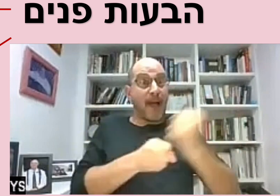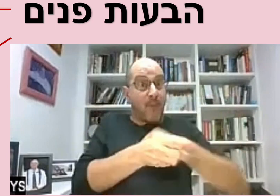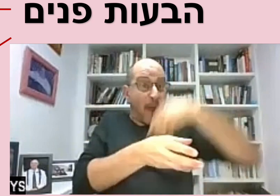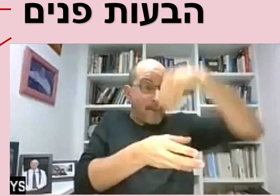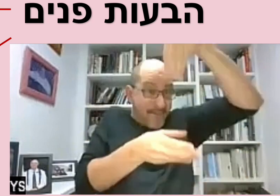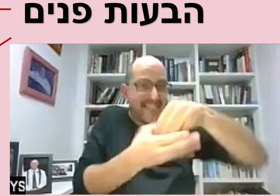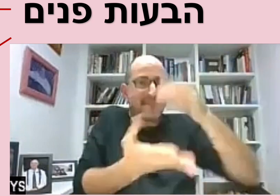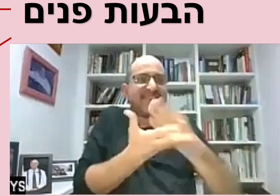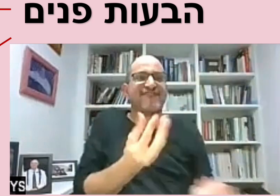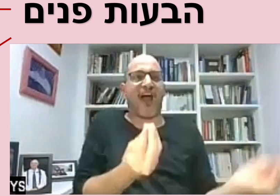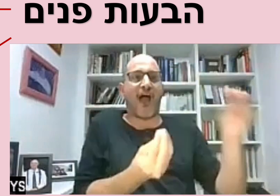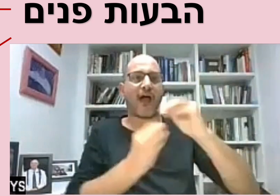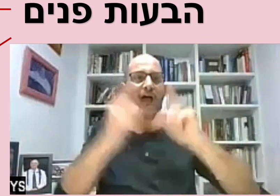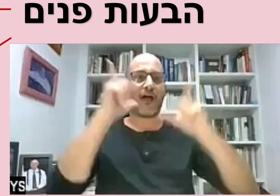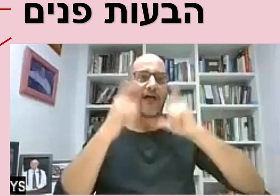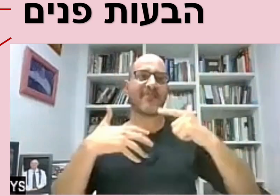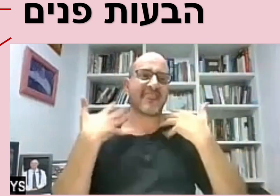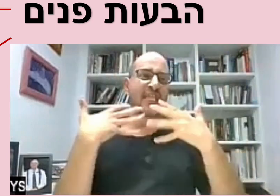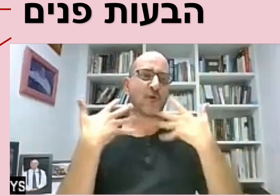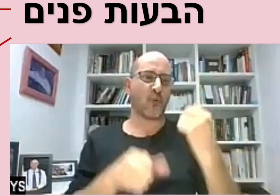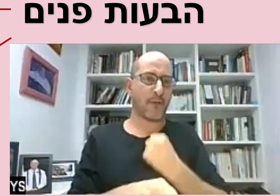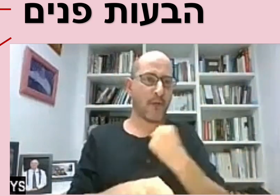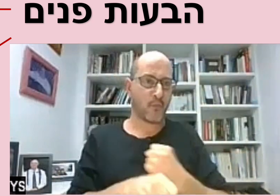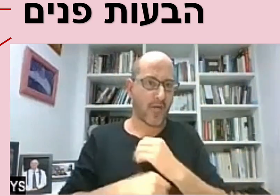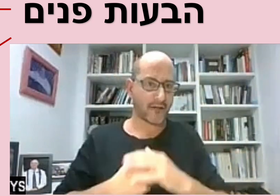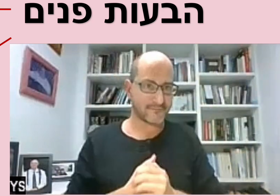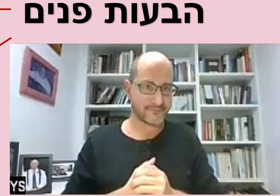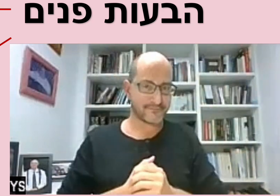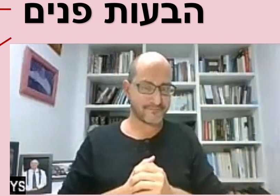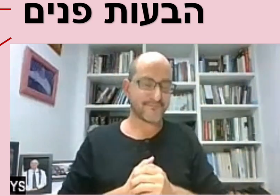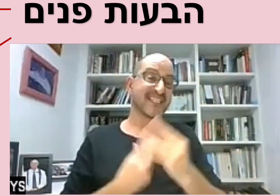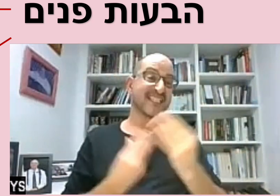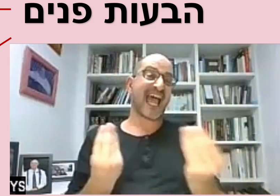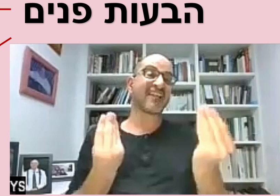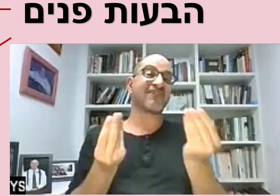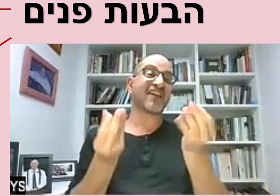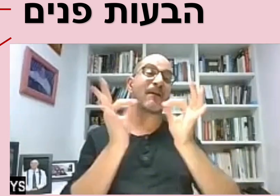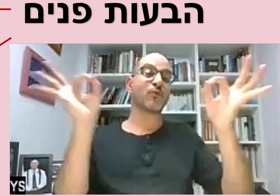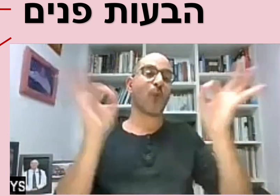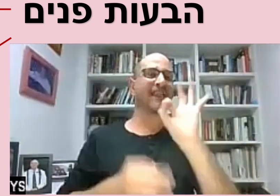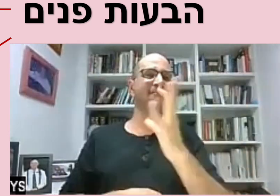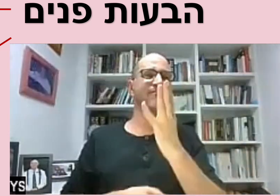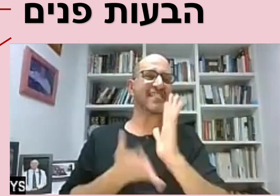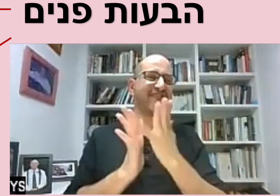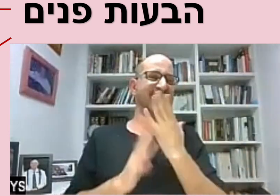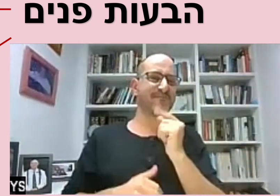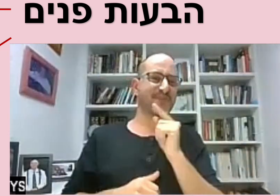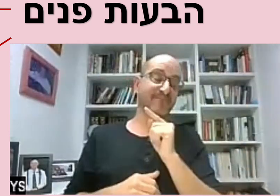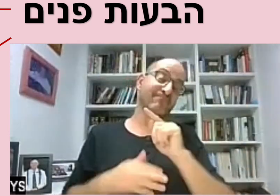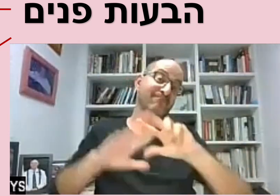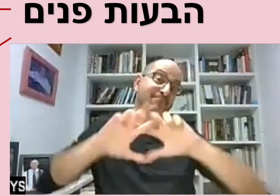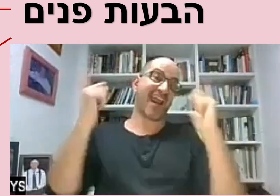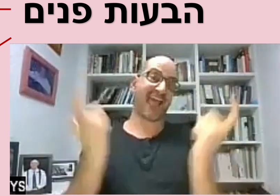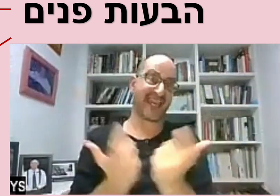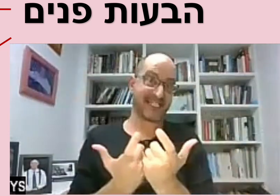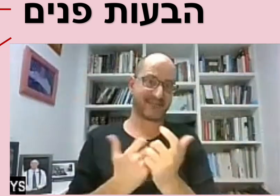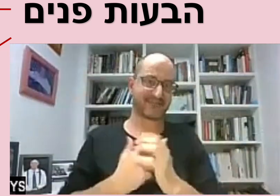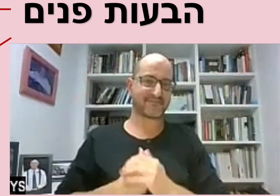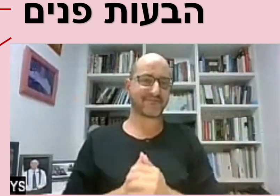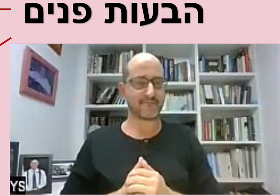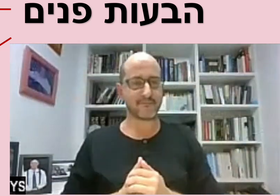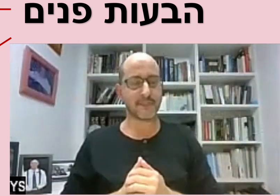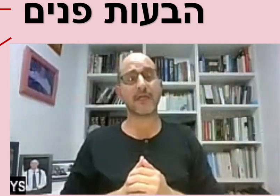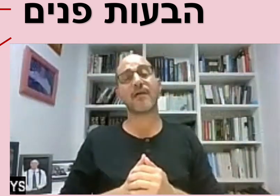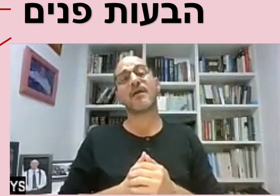מילה. אז בעצם פה הפועל מופיע עם הפעולה בשפת הסימנים. זה הרכיב המיוחד שבשפת הסימנים